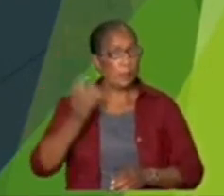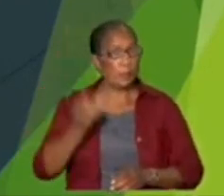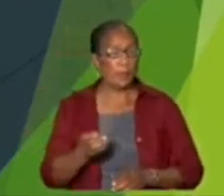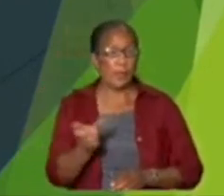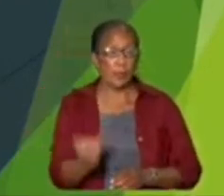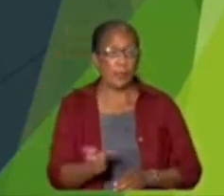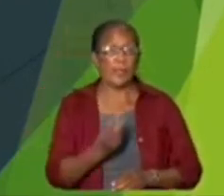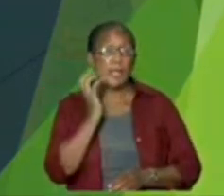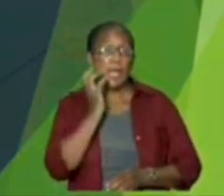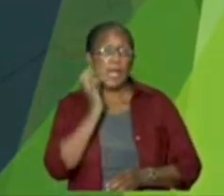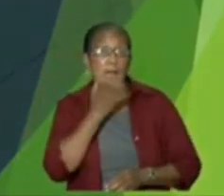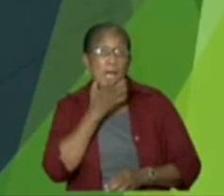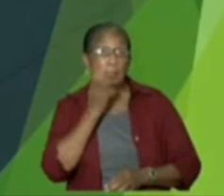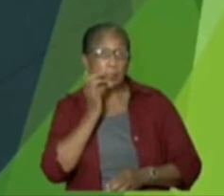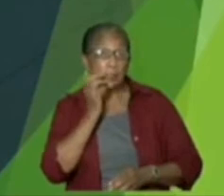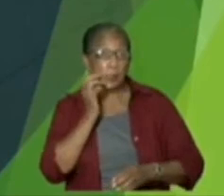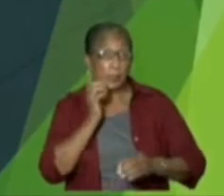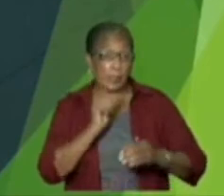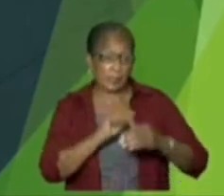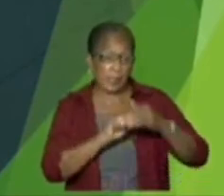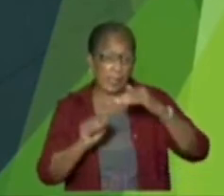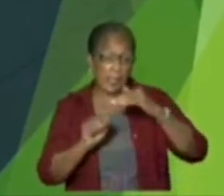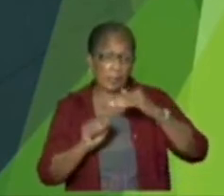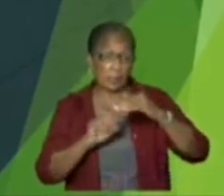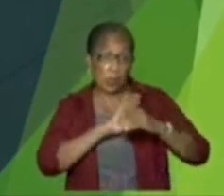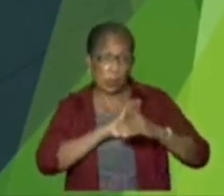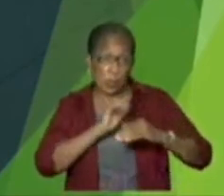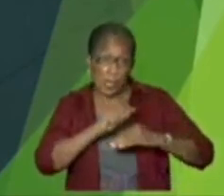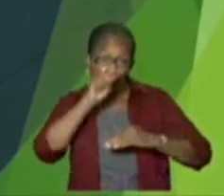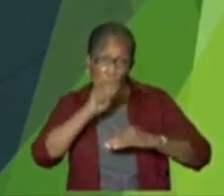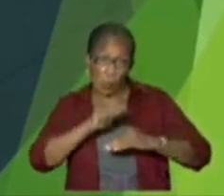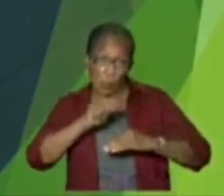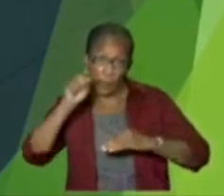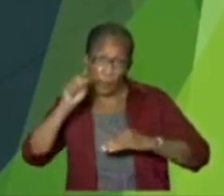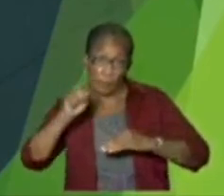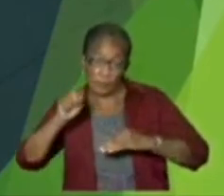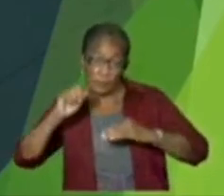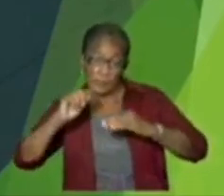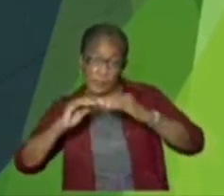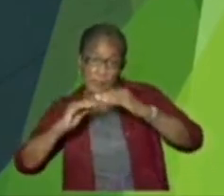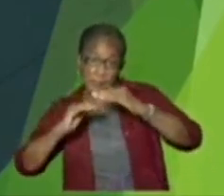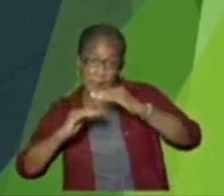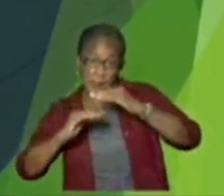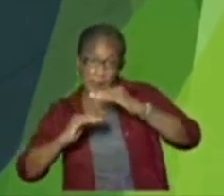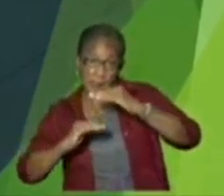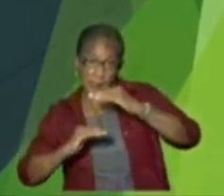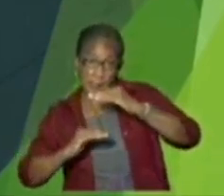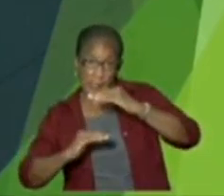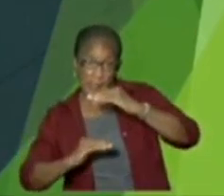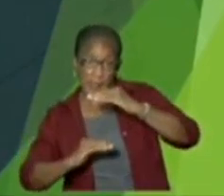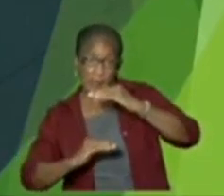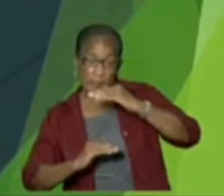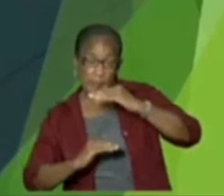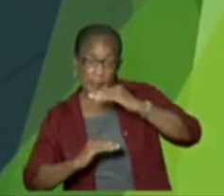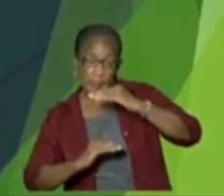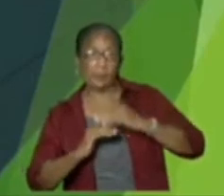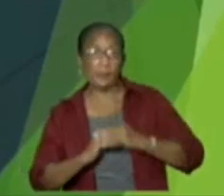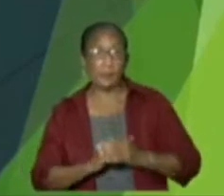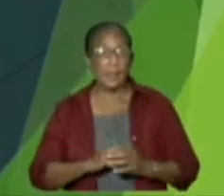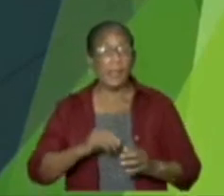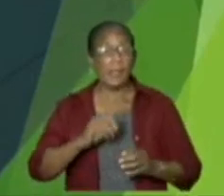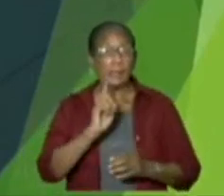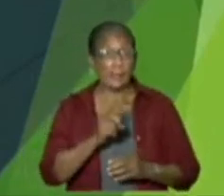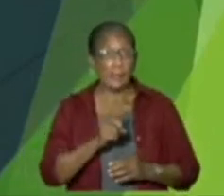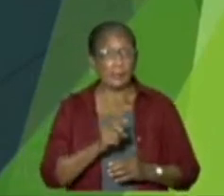oranje lijntje, maar ook aan die golfjes, dat er dus een dalende trend is. Het wordt steeds minder. En dat